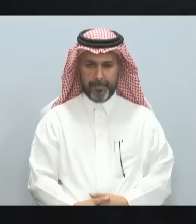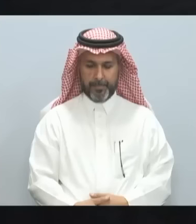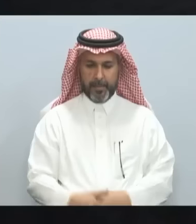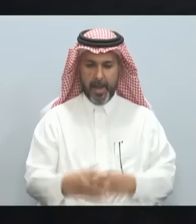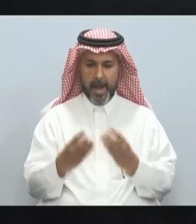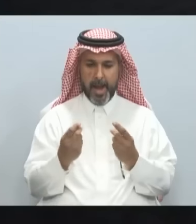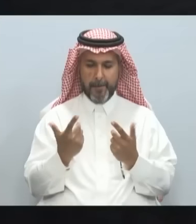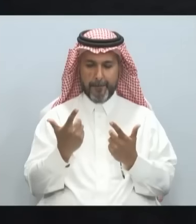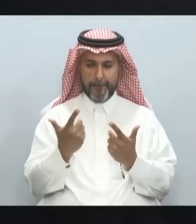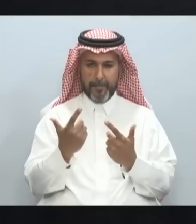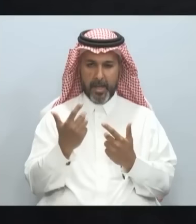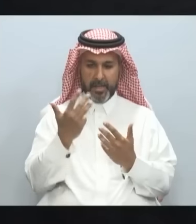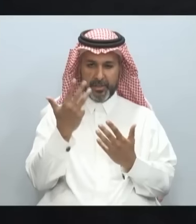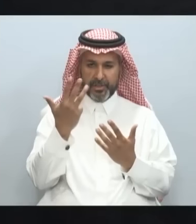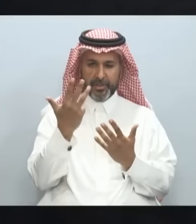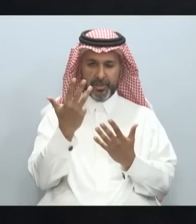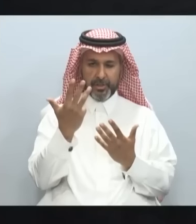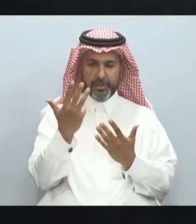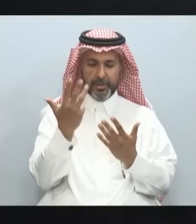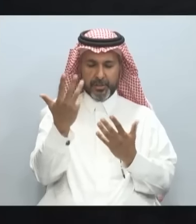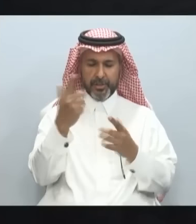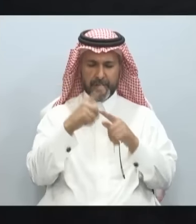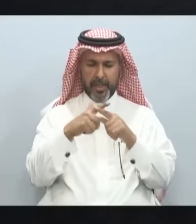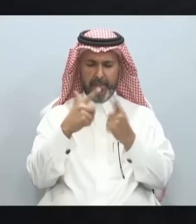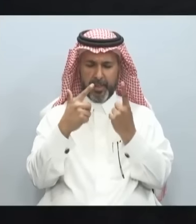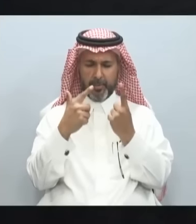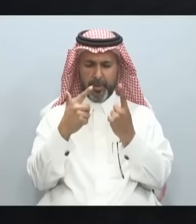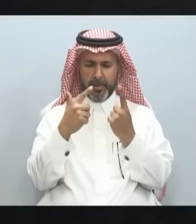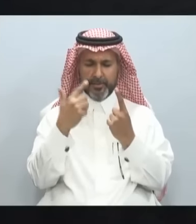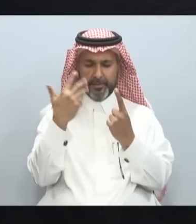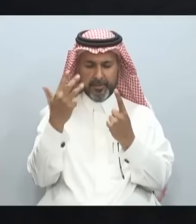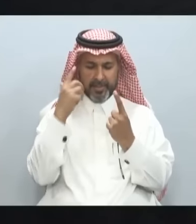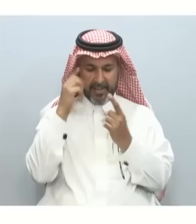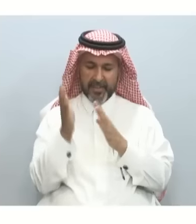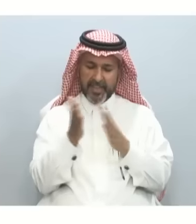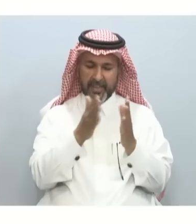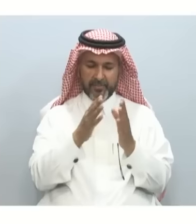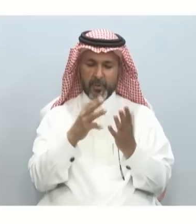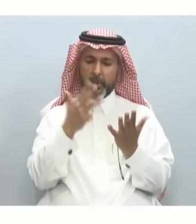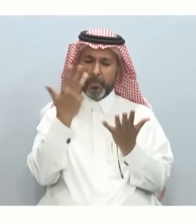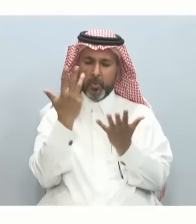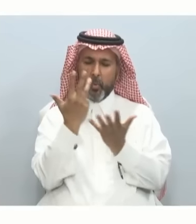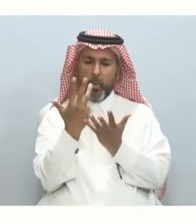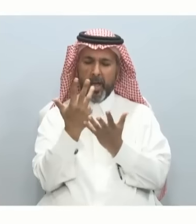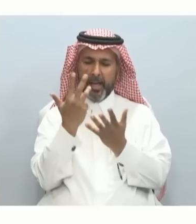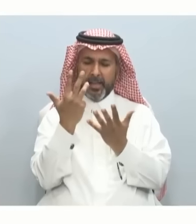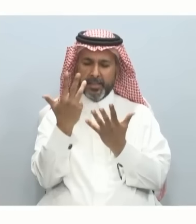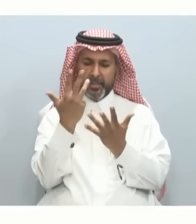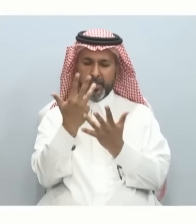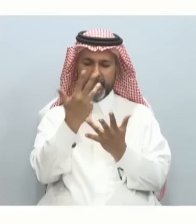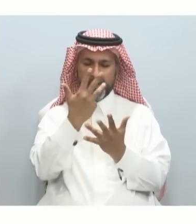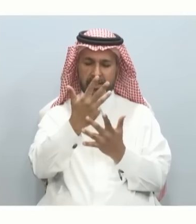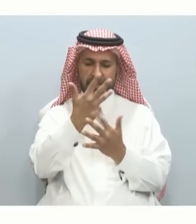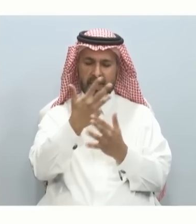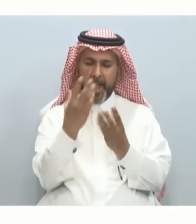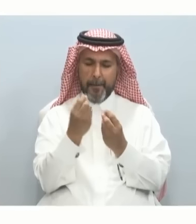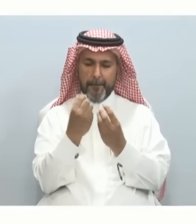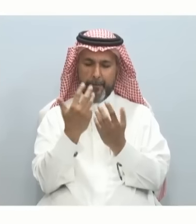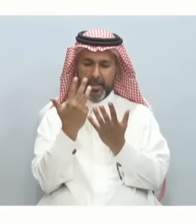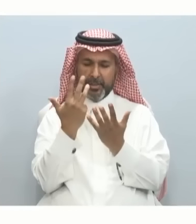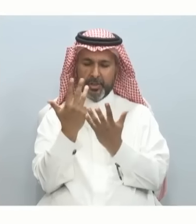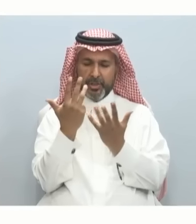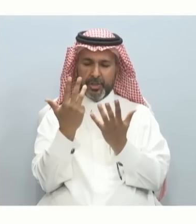هاي مبدعين وصلت الاجابه بارك الله فيك اذا المضاعفات الخمسه الاولى للعدد